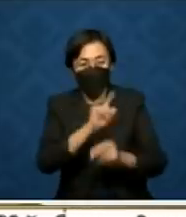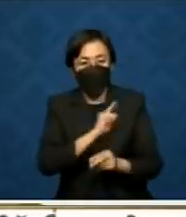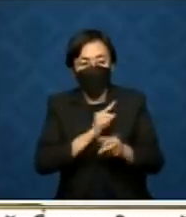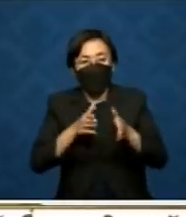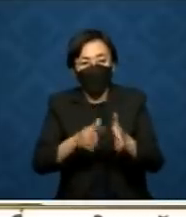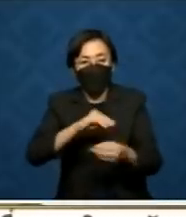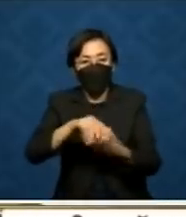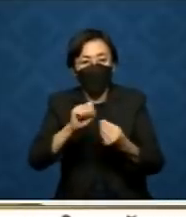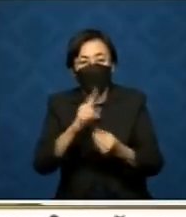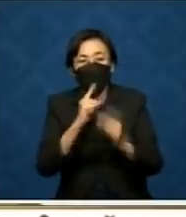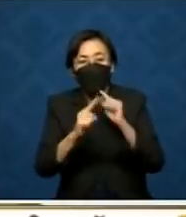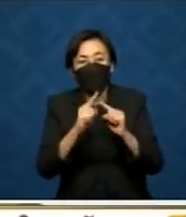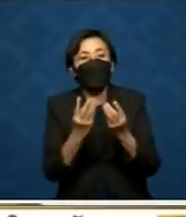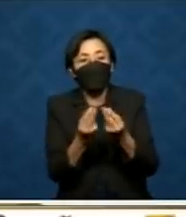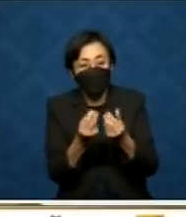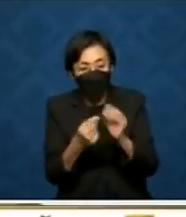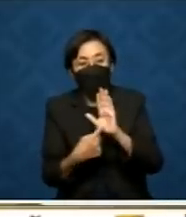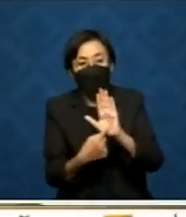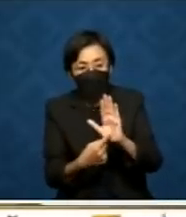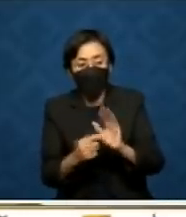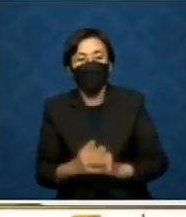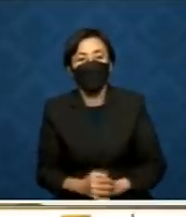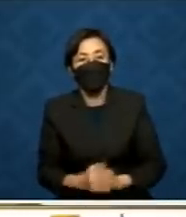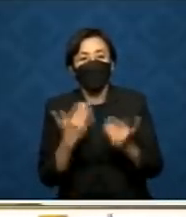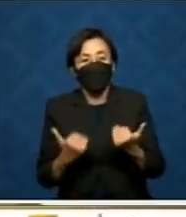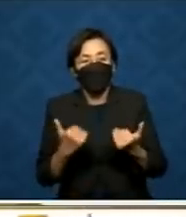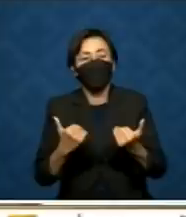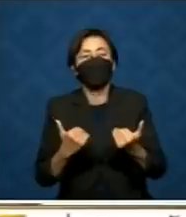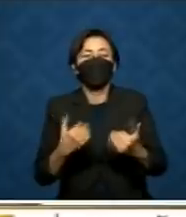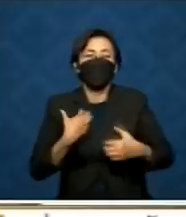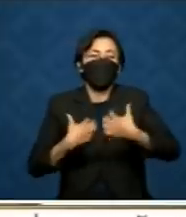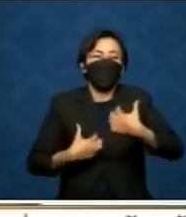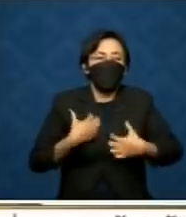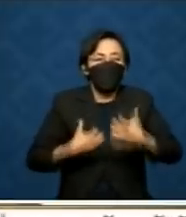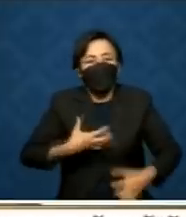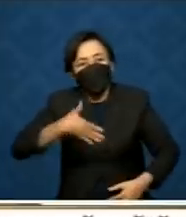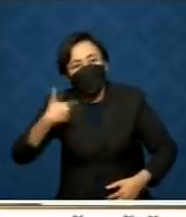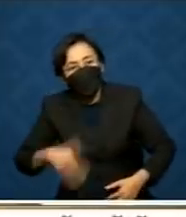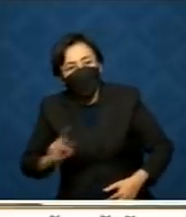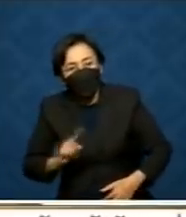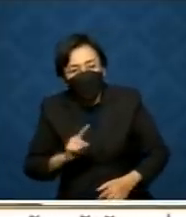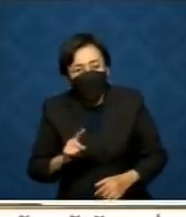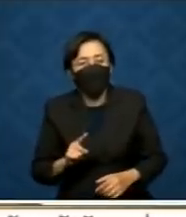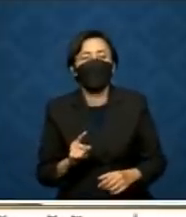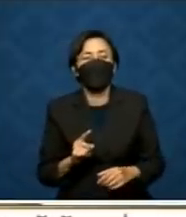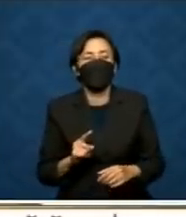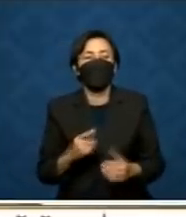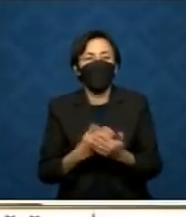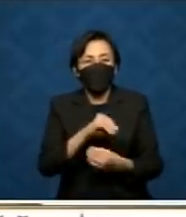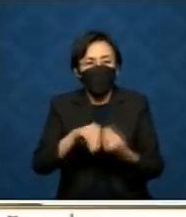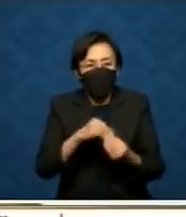ออกมาพูดตัวเลขเอาเป็นว่าวันนี้ความทุกข์ที่ว่านี้นี่คือทุกกลัวตายคุกเพื่อเศรษฐกิจเนี่ย